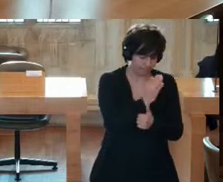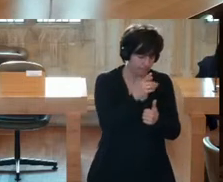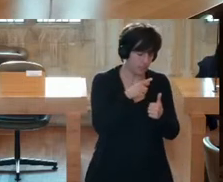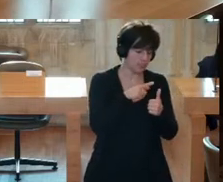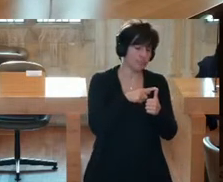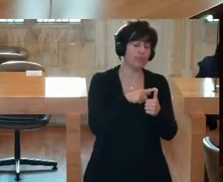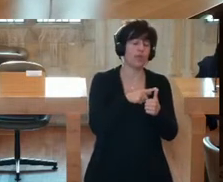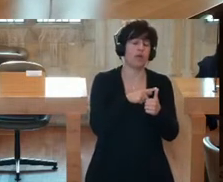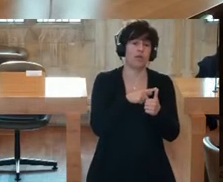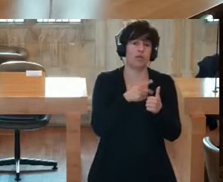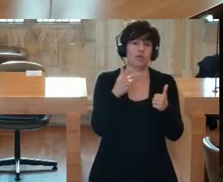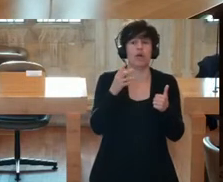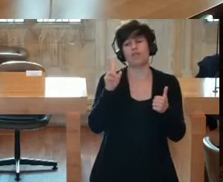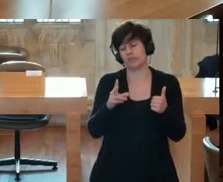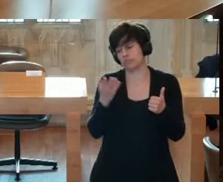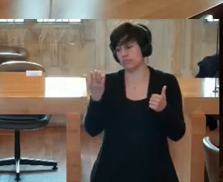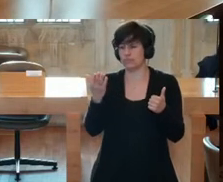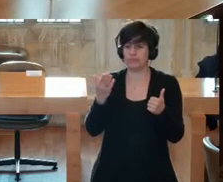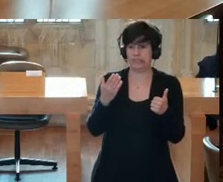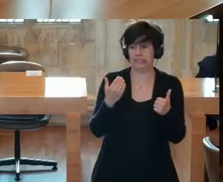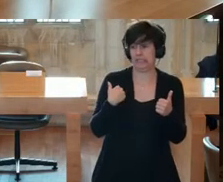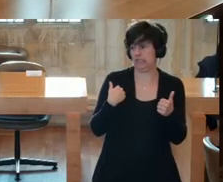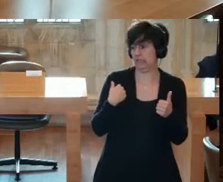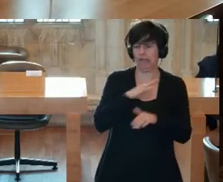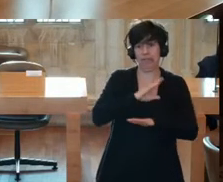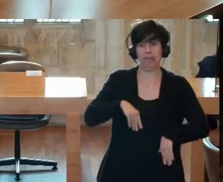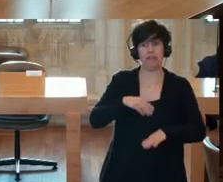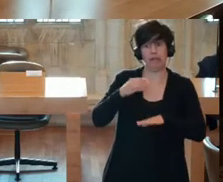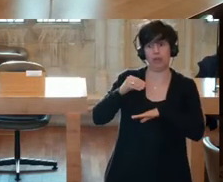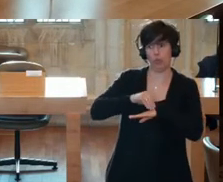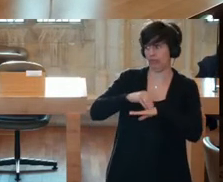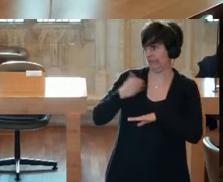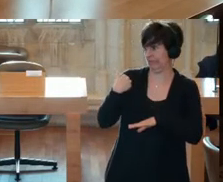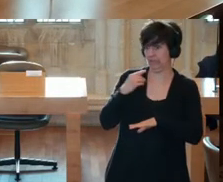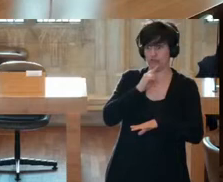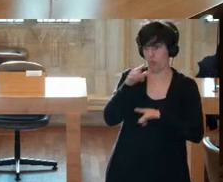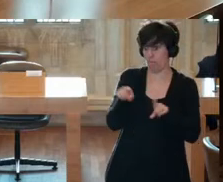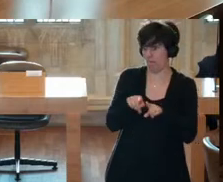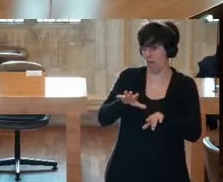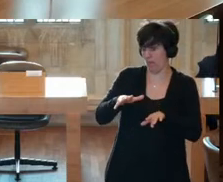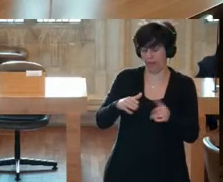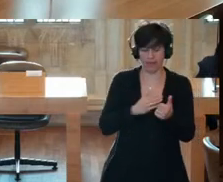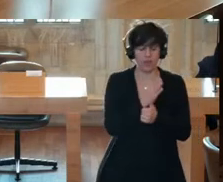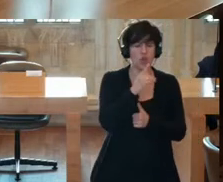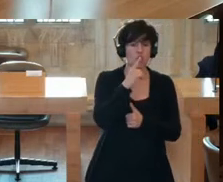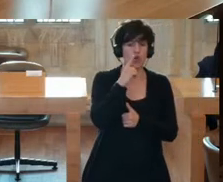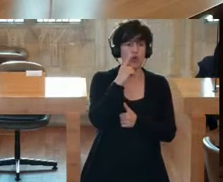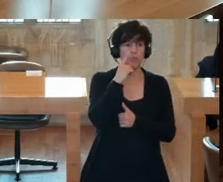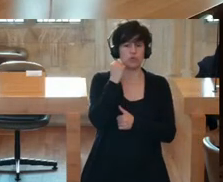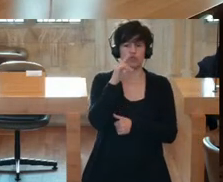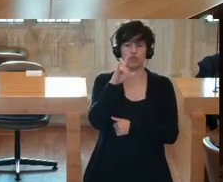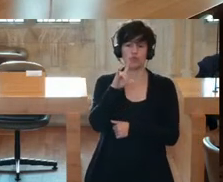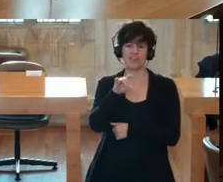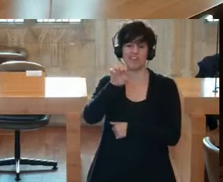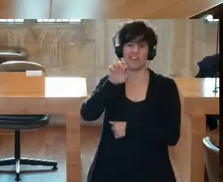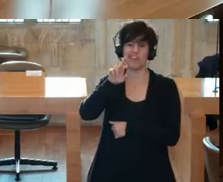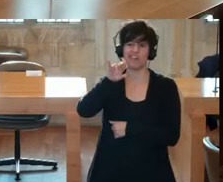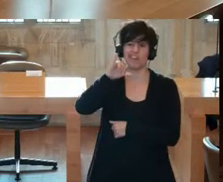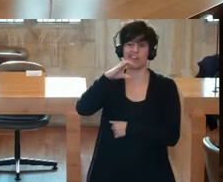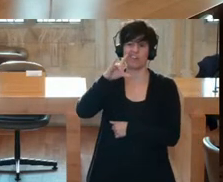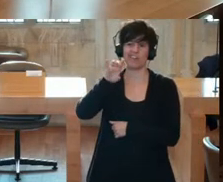en commençant, parce que c'était quasiment le jour de notre dernier conseil municipal, par M. Erich, je pense qu'on dit Erich,